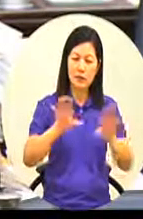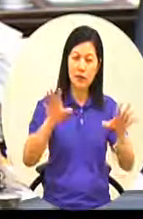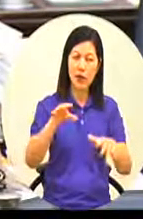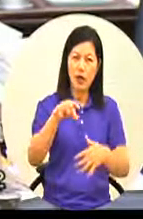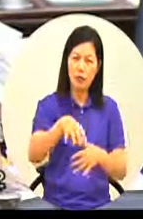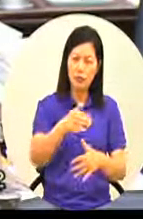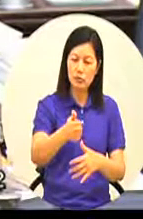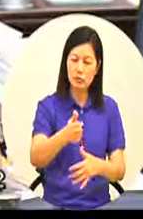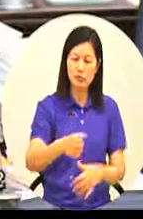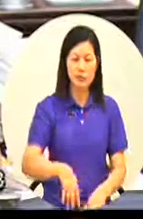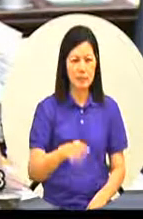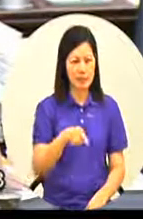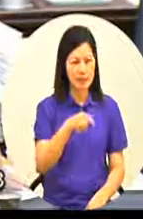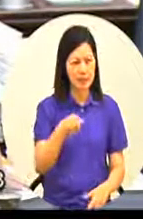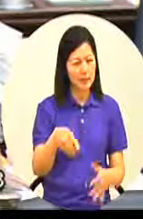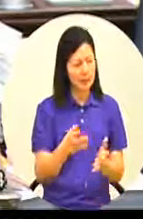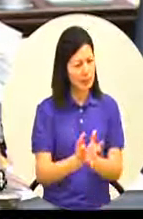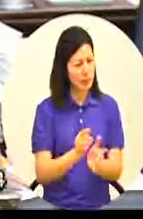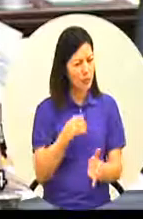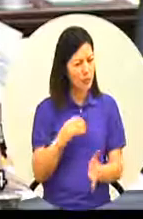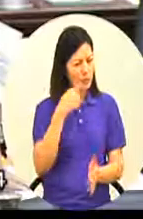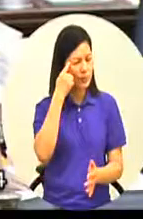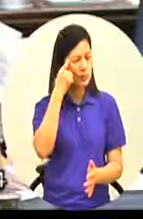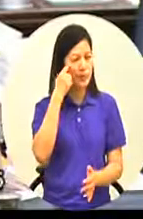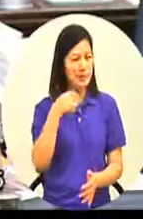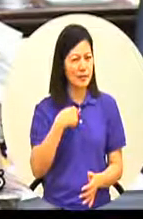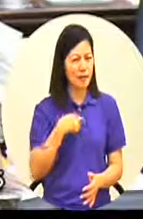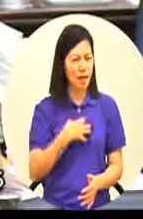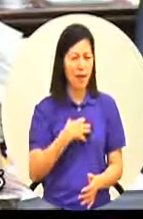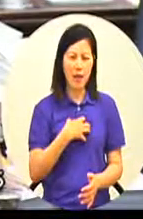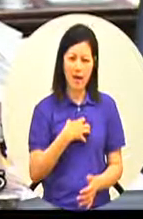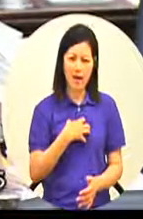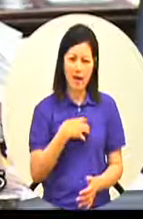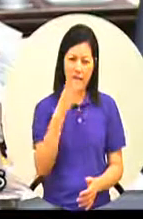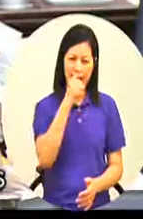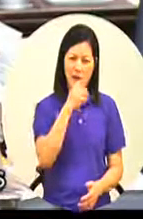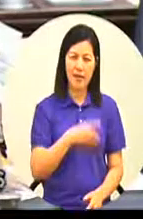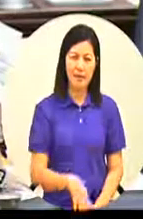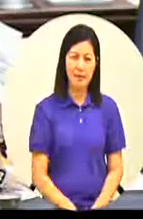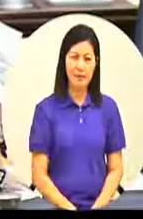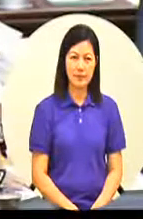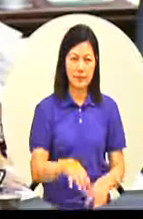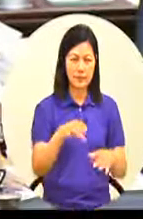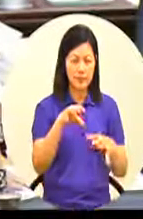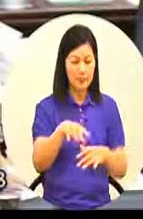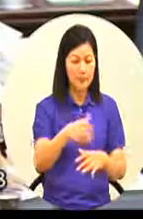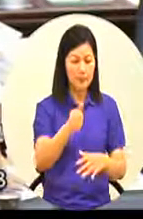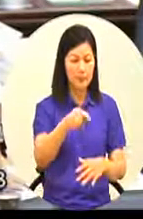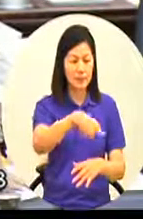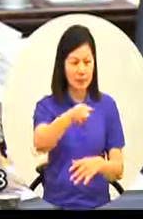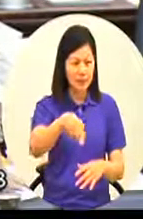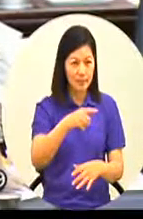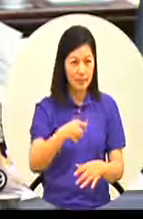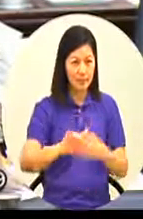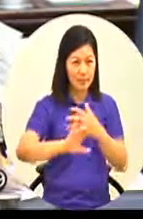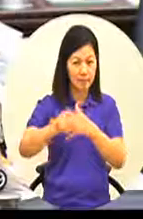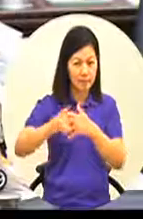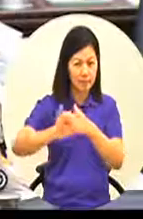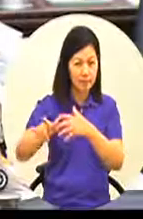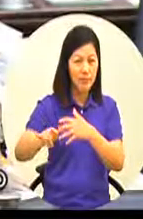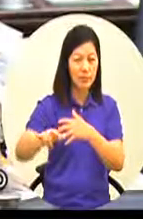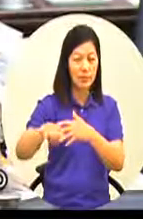哦，那这个部分就可能让我们觉得，哎，有一些讶异。那所以我想处长你那边应该都有这些人出国，那出